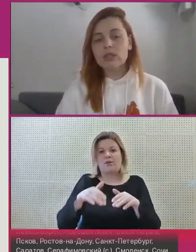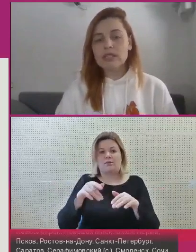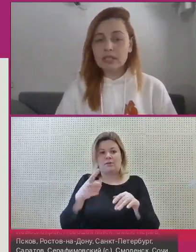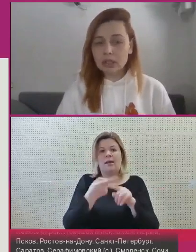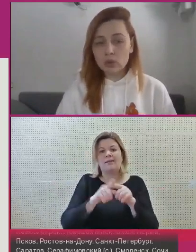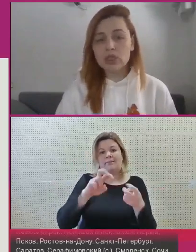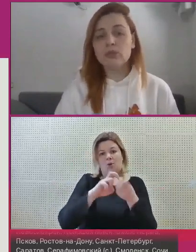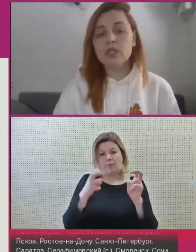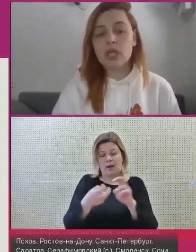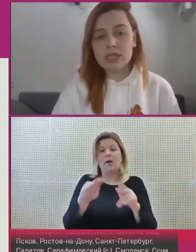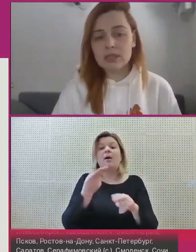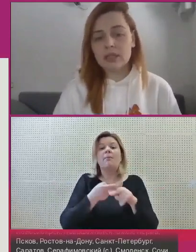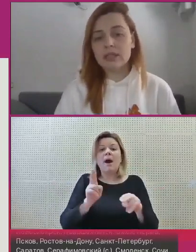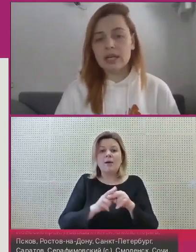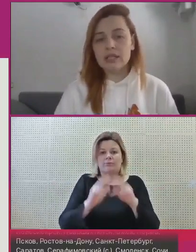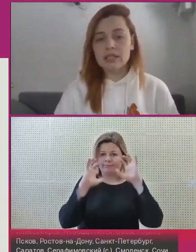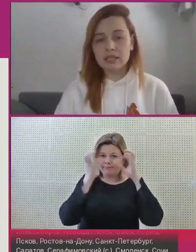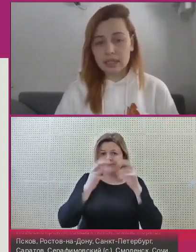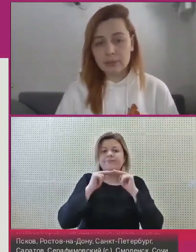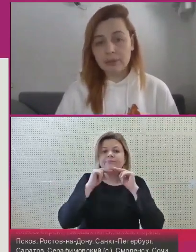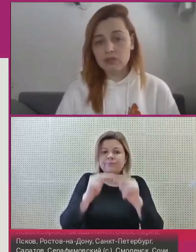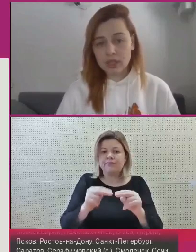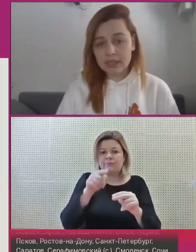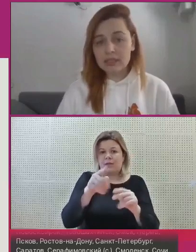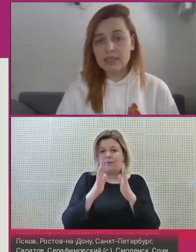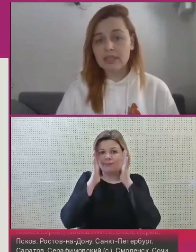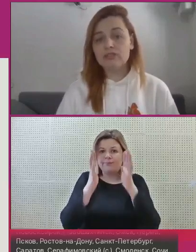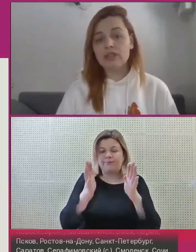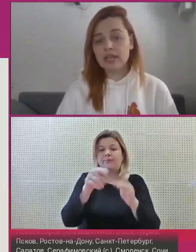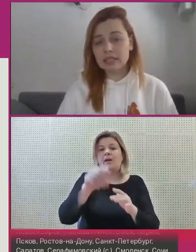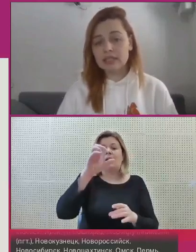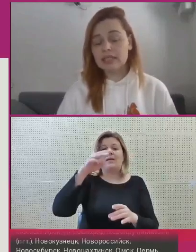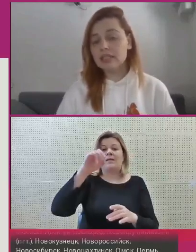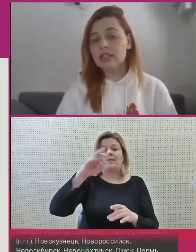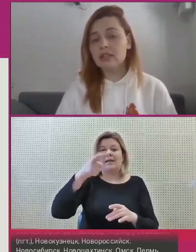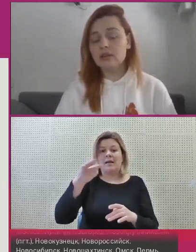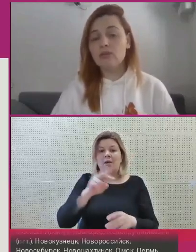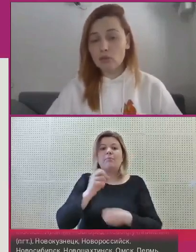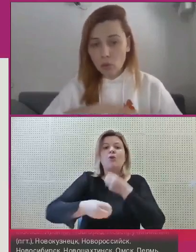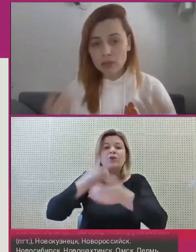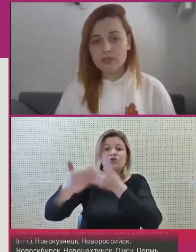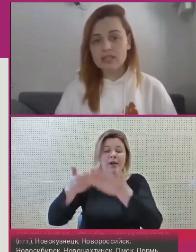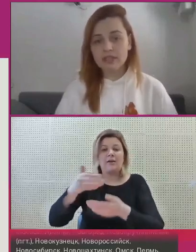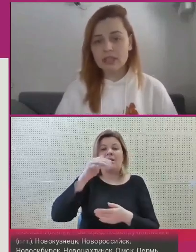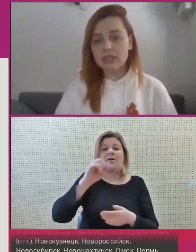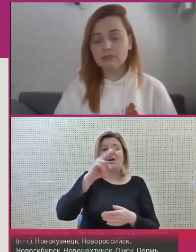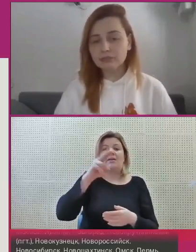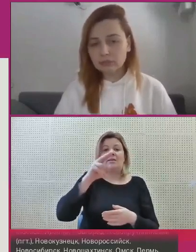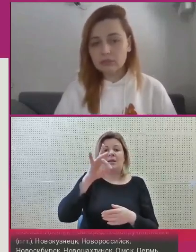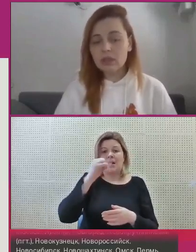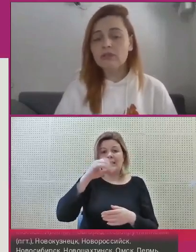Поэтому сосредоточьтесь, пожалуйста, на стратегии продвижения, стратегии фандрайзинга и стратегии общего